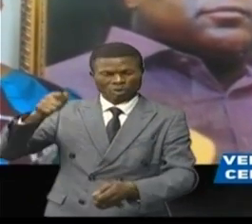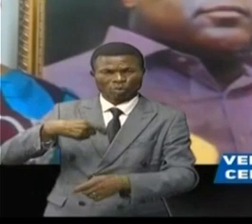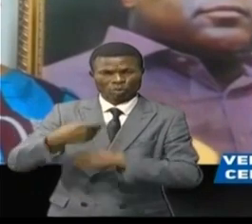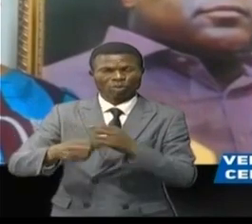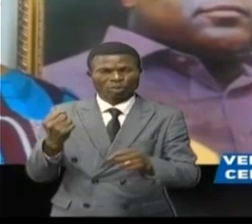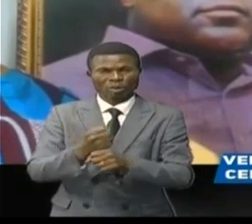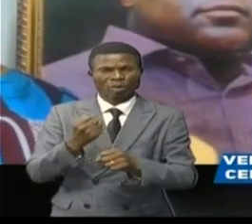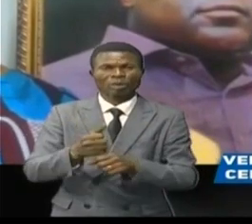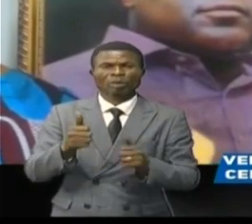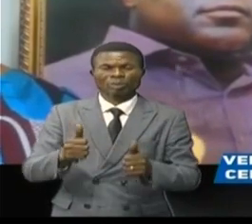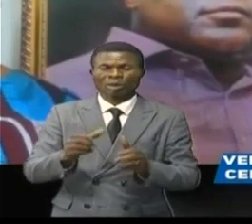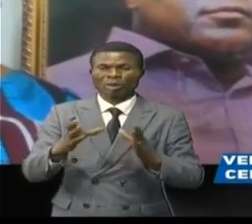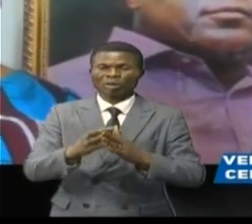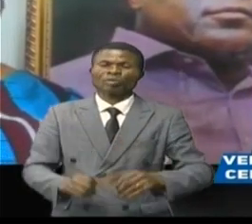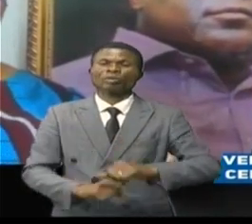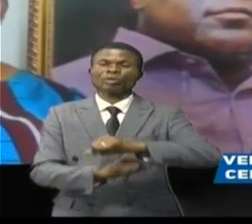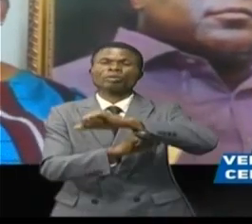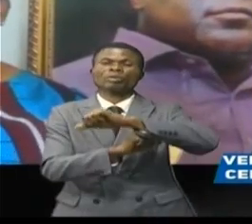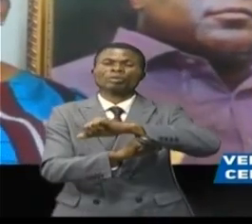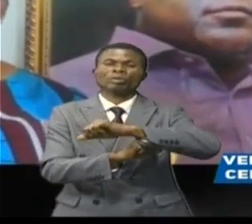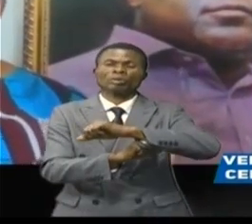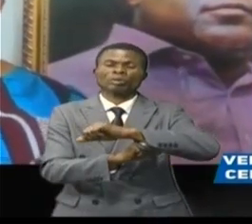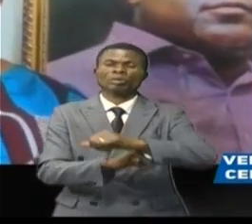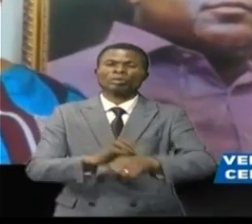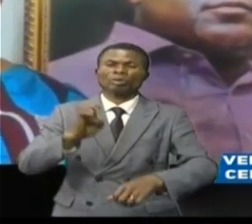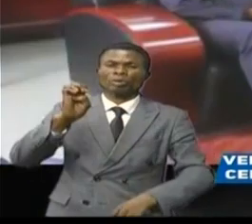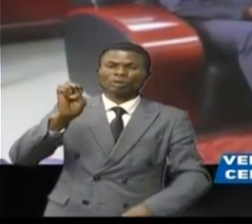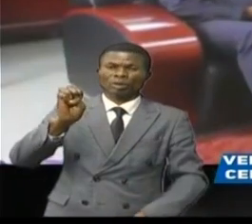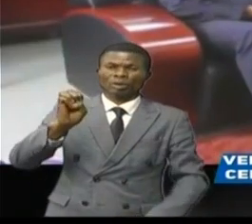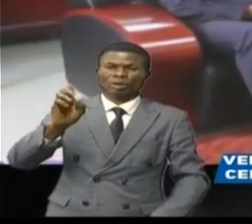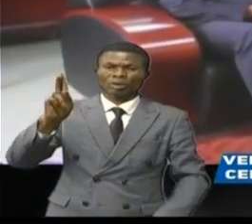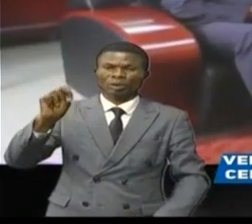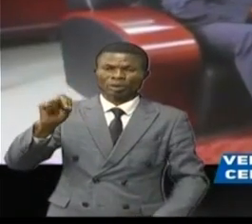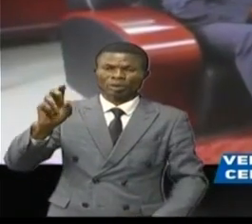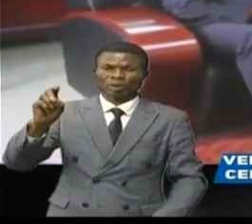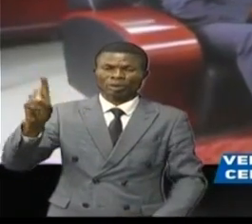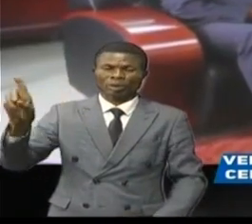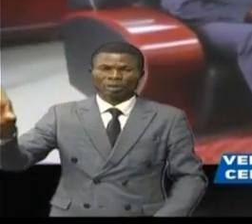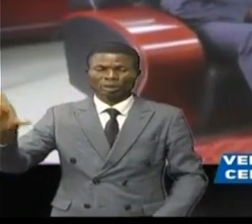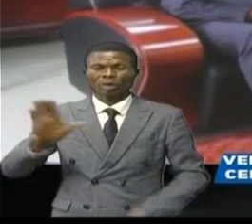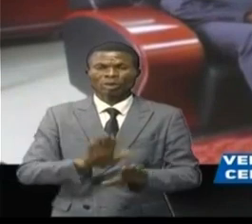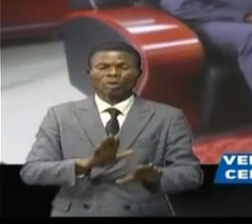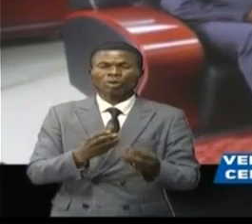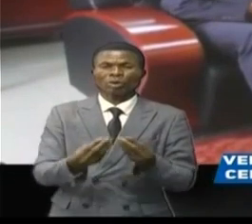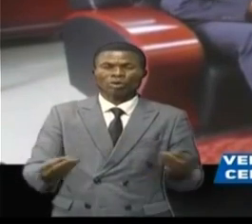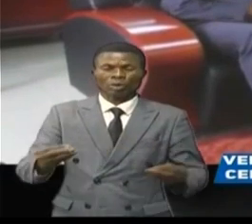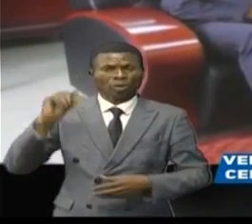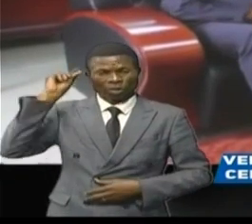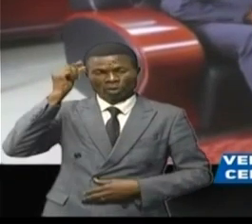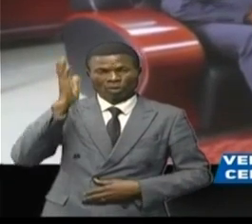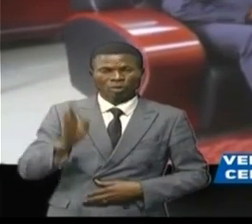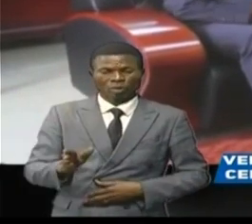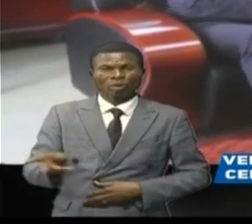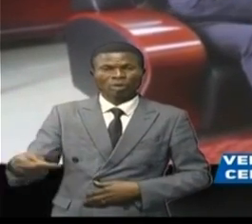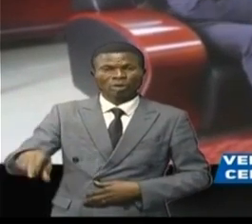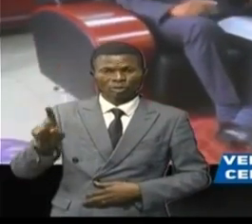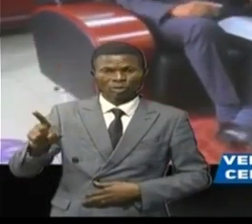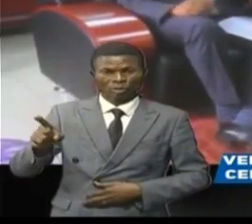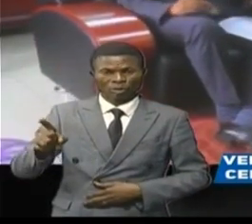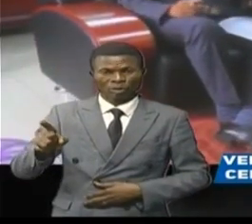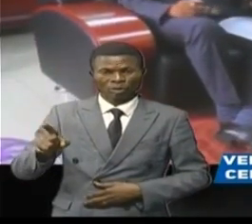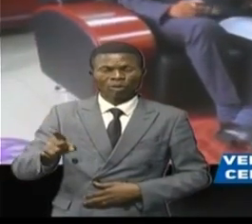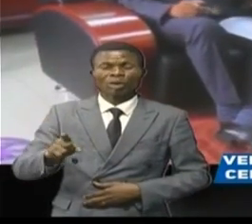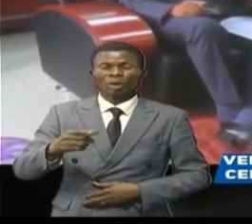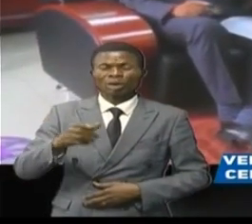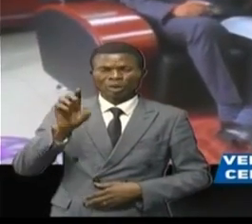avec l'appui de Enabel. En attente des résultats, la gouverneure de la Tchopo s'est dite